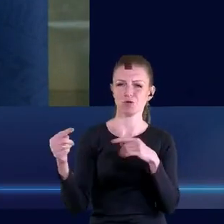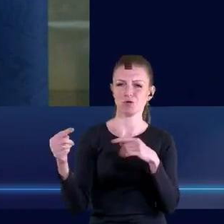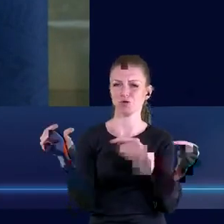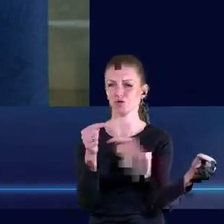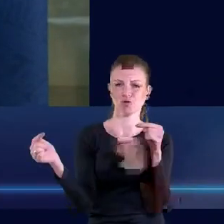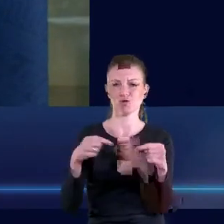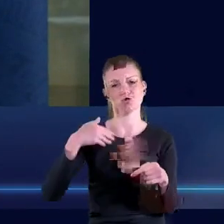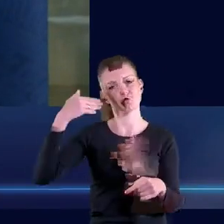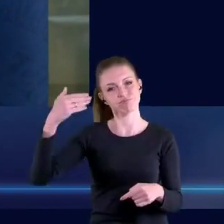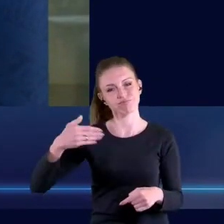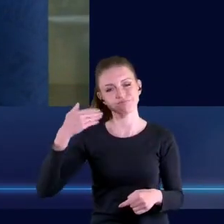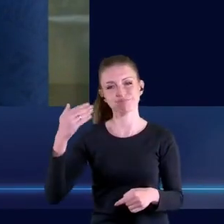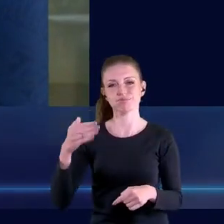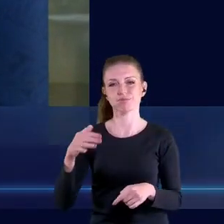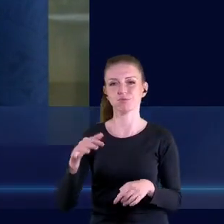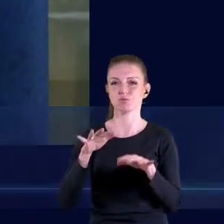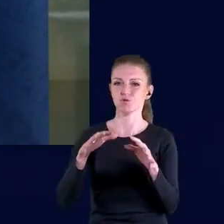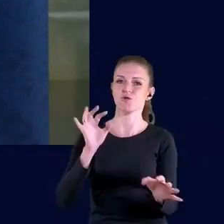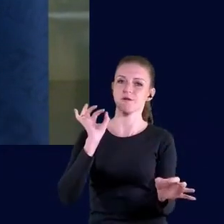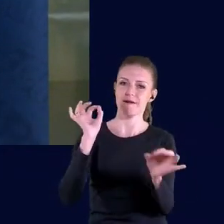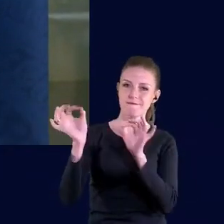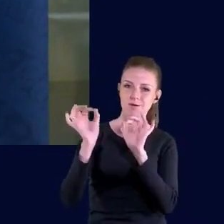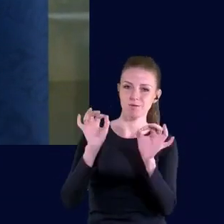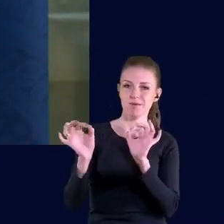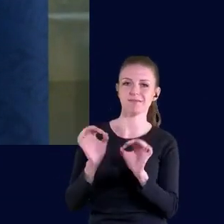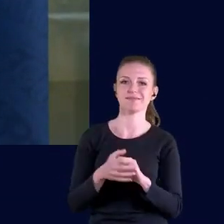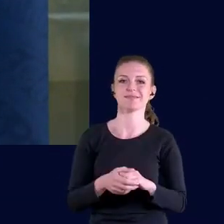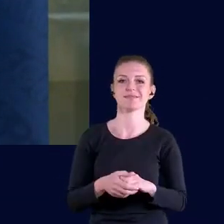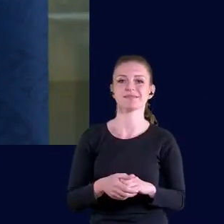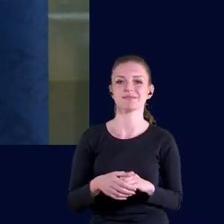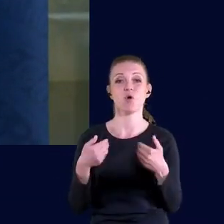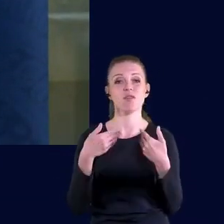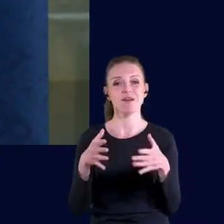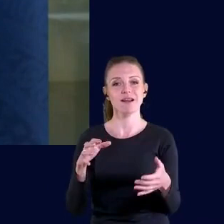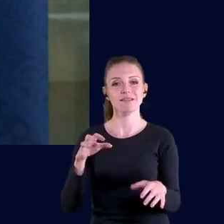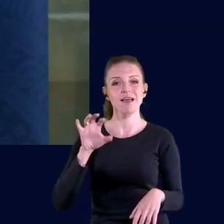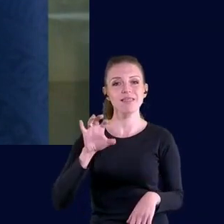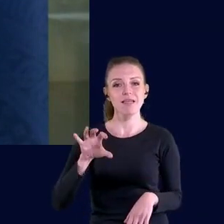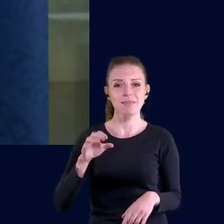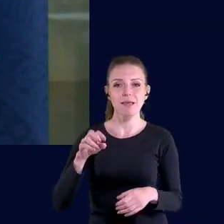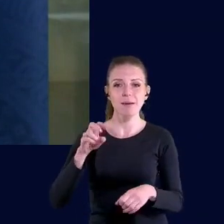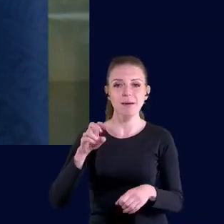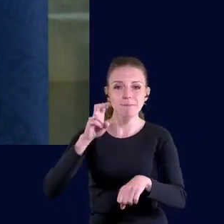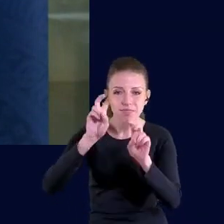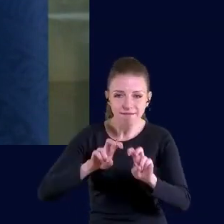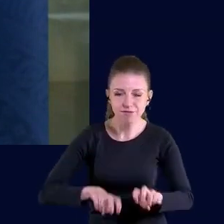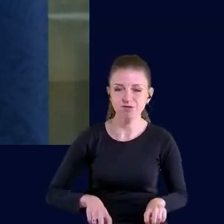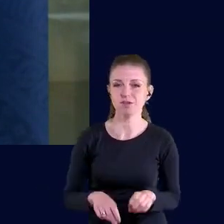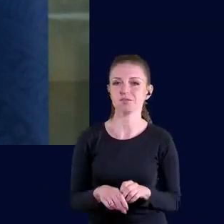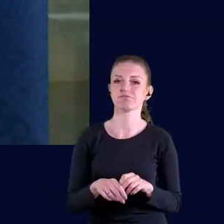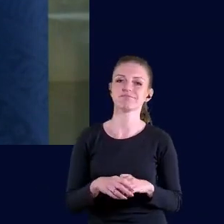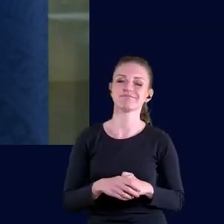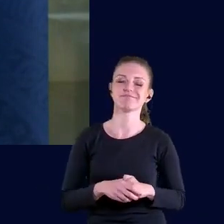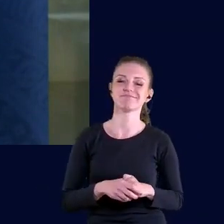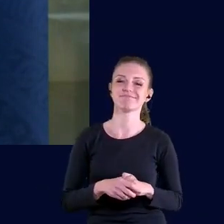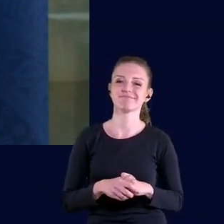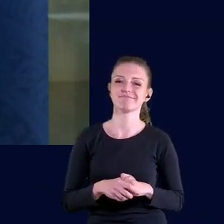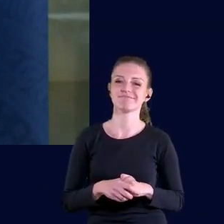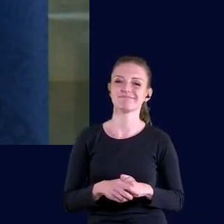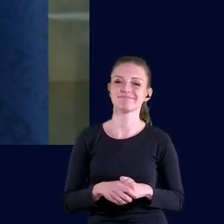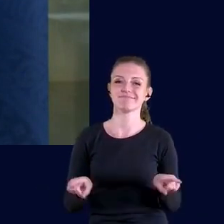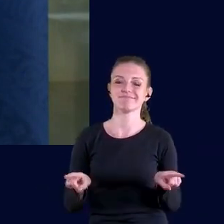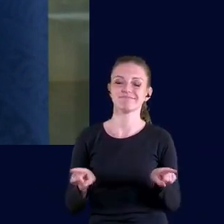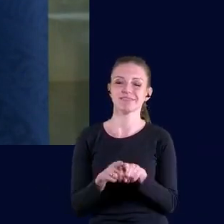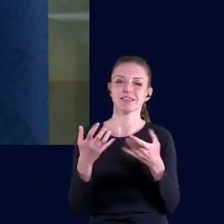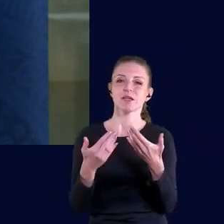otwartej nauki czytania o dla otwartych danych badawcze No ale też chciałem podziękować